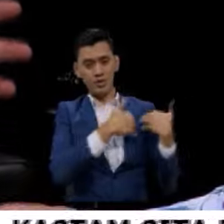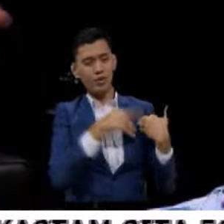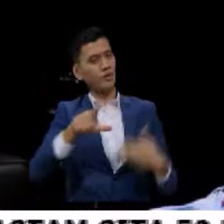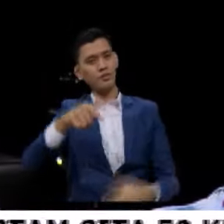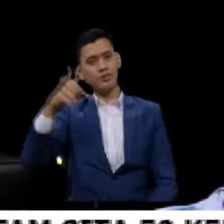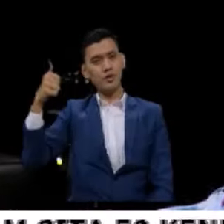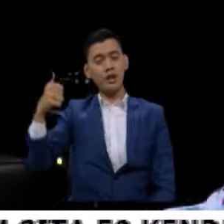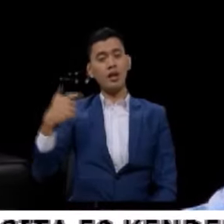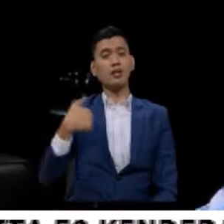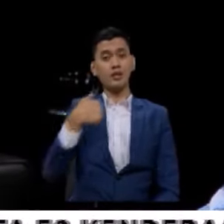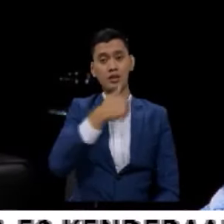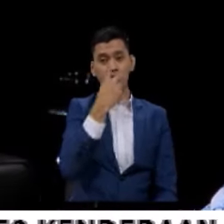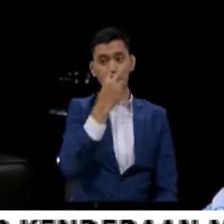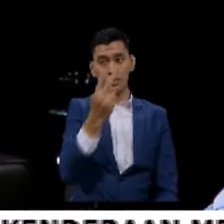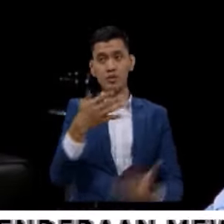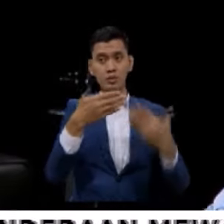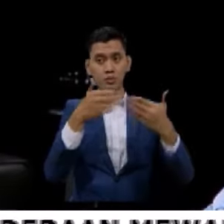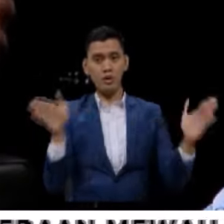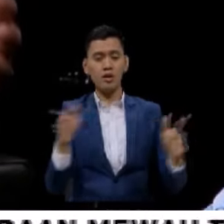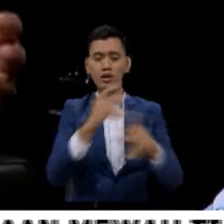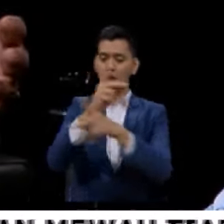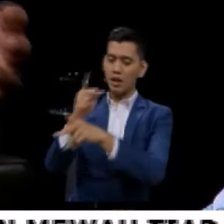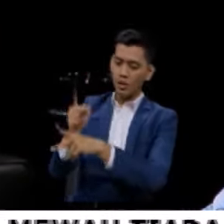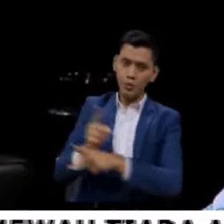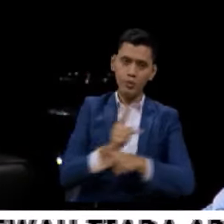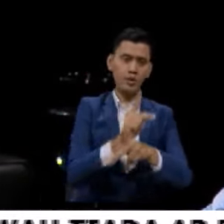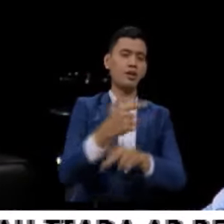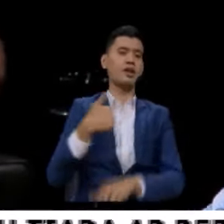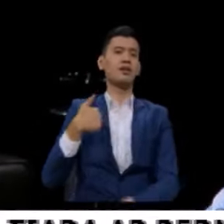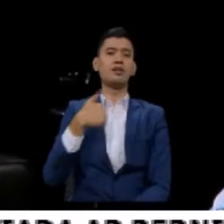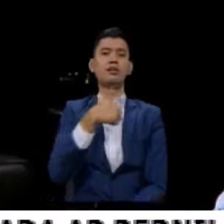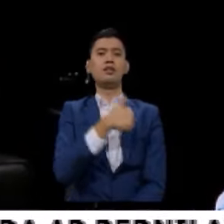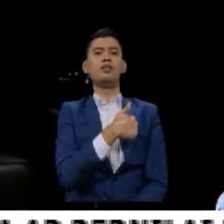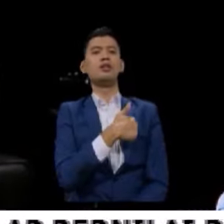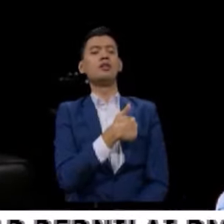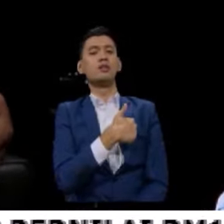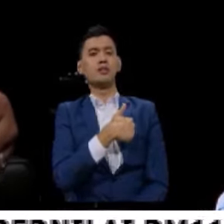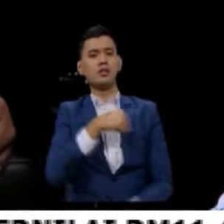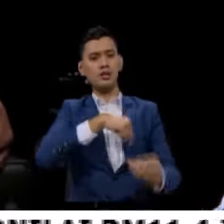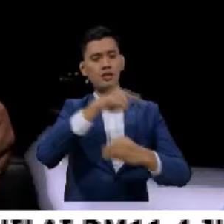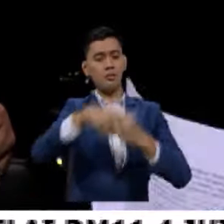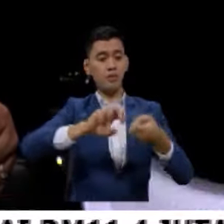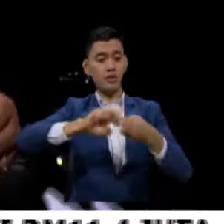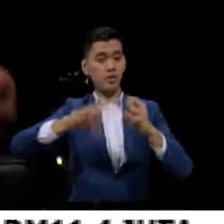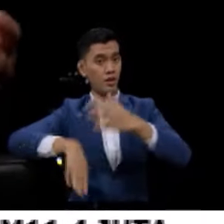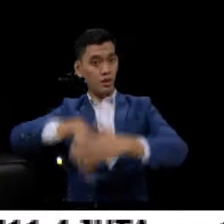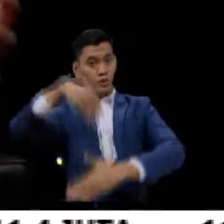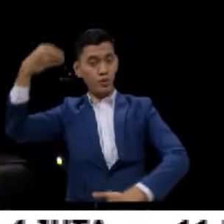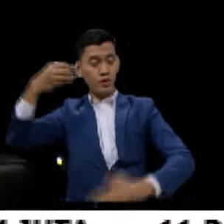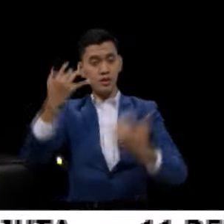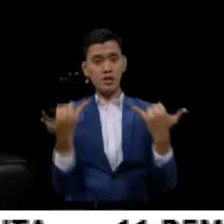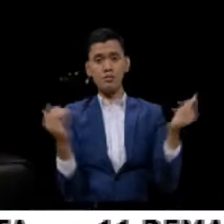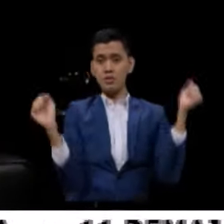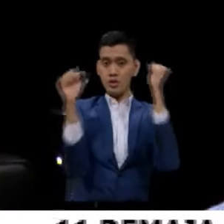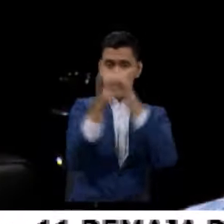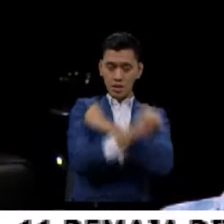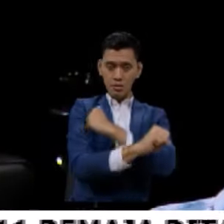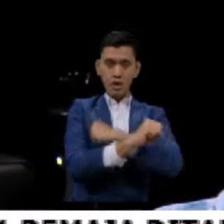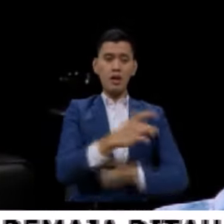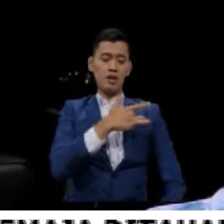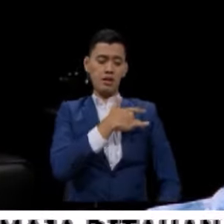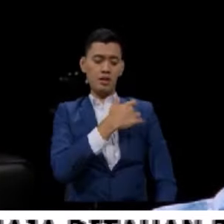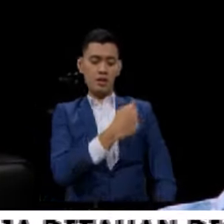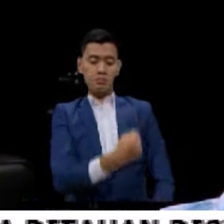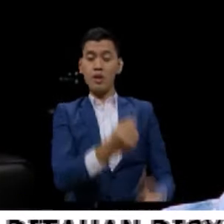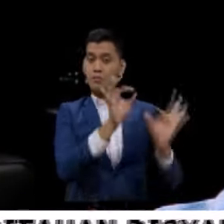kita melihat bahwa kawalan kita terhadap unsur-unsur anasiru Anis semakin mencoba dan kita tahu aqidah tua latihan seni